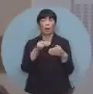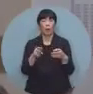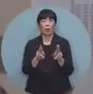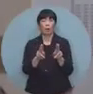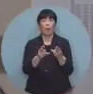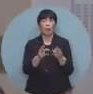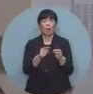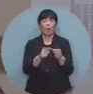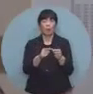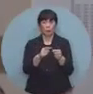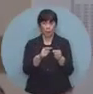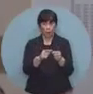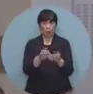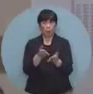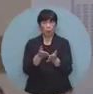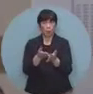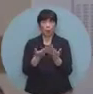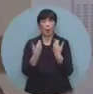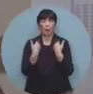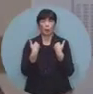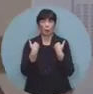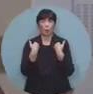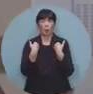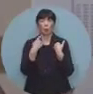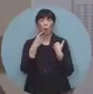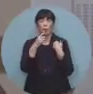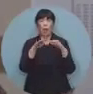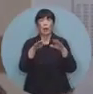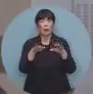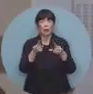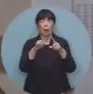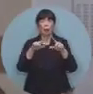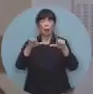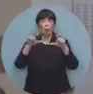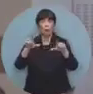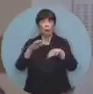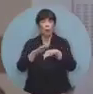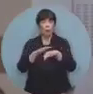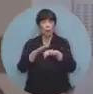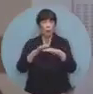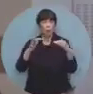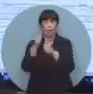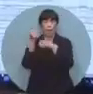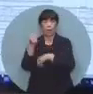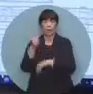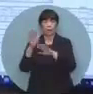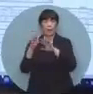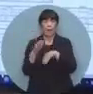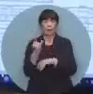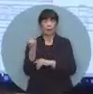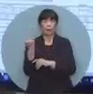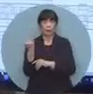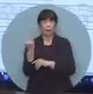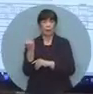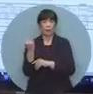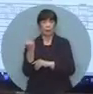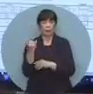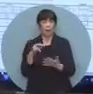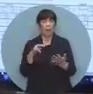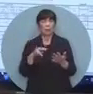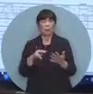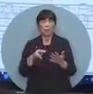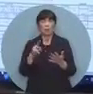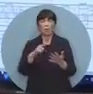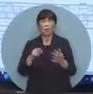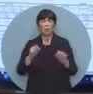的でありえ説明が必要であるということから現在公表のあり方を検討してるところでございますま誰も見ると思ってないからま